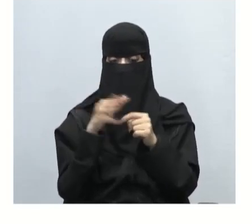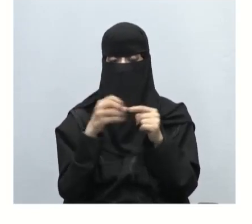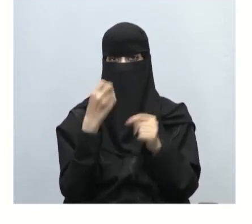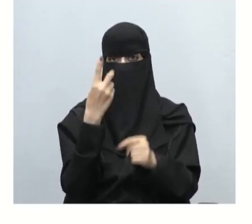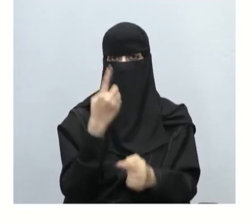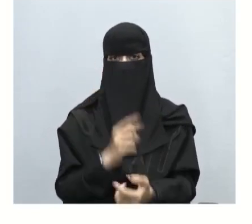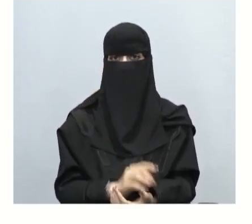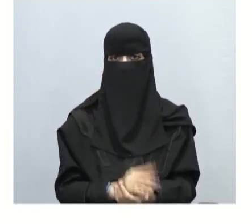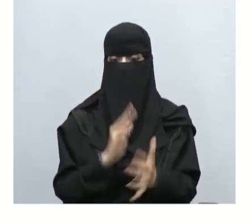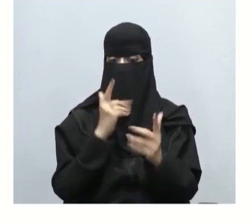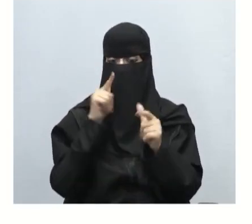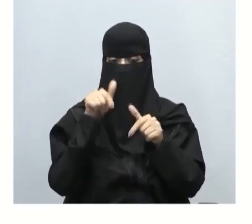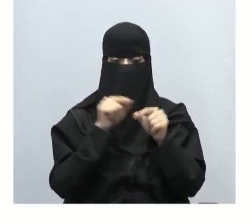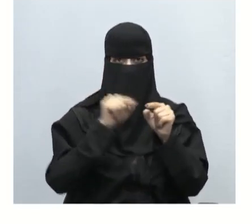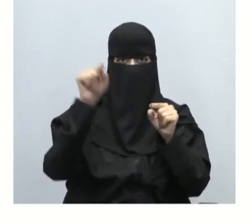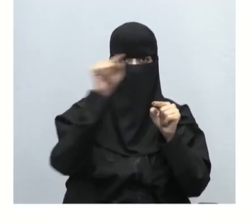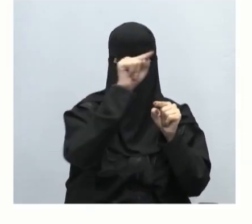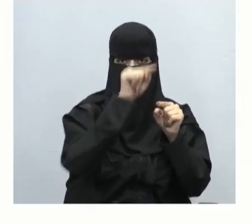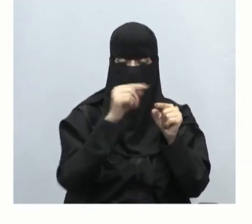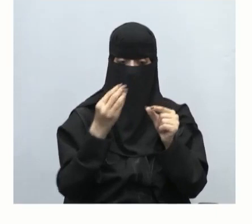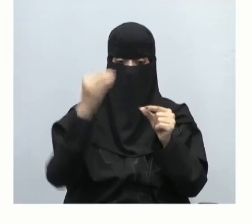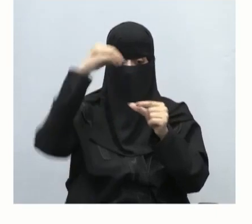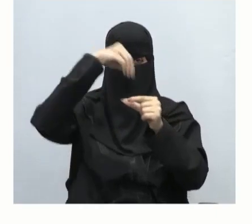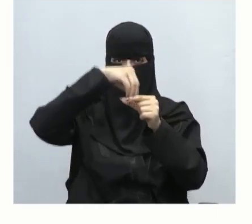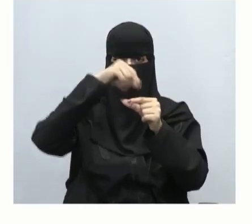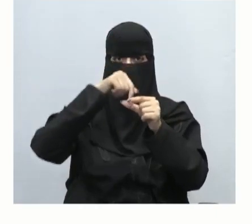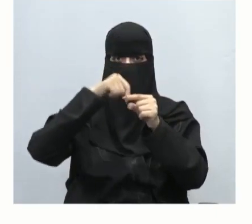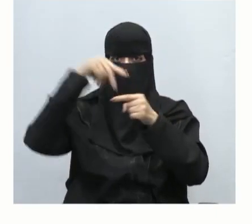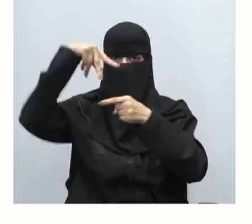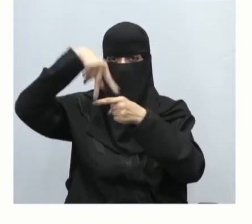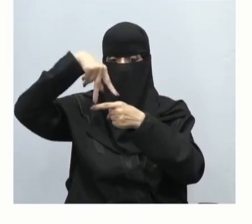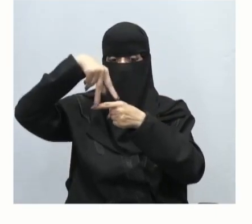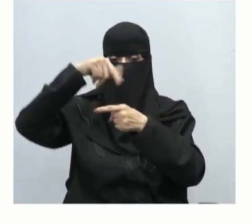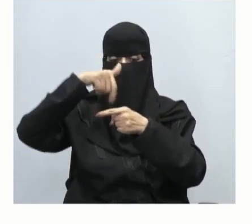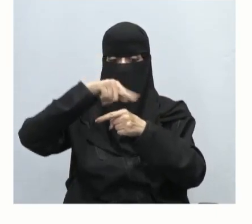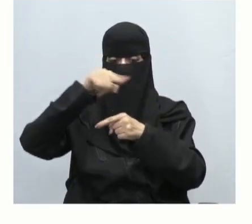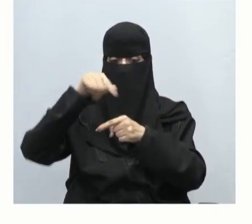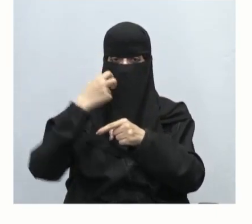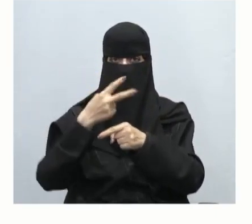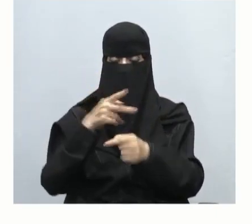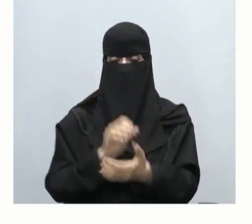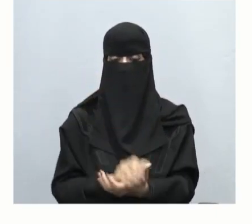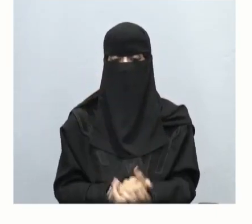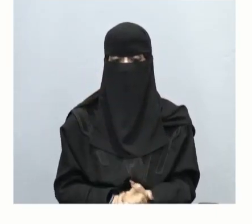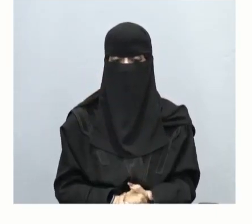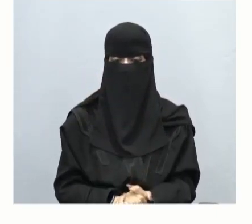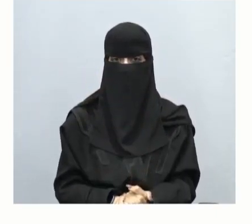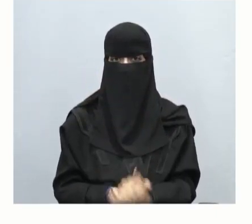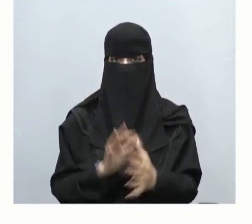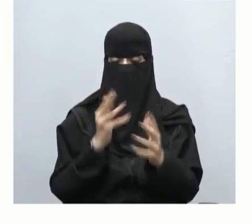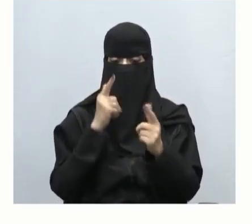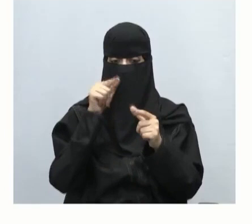وسالب واح اي من هذه النقط تقع داخل المثلث المرسوم ا امامنا هذا هو